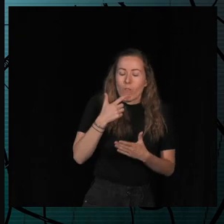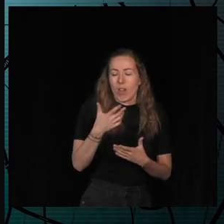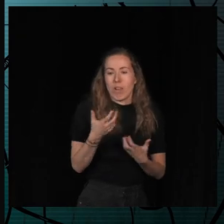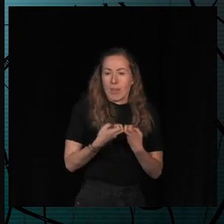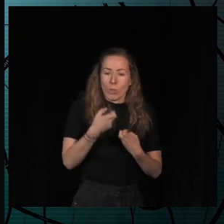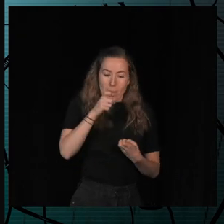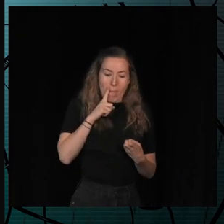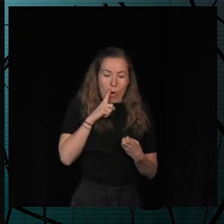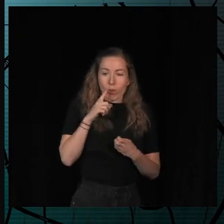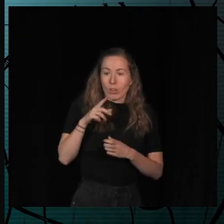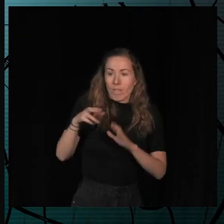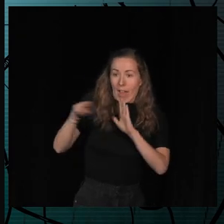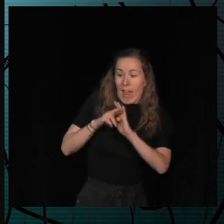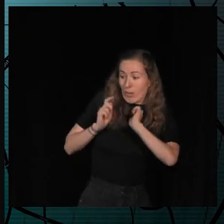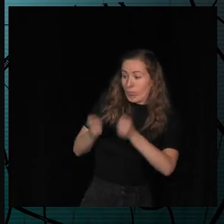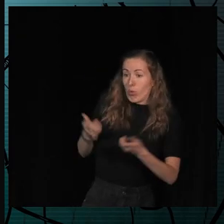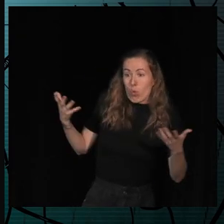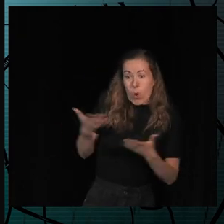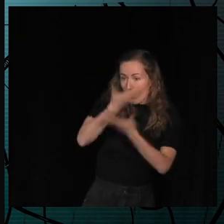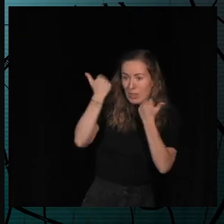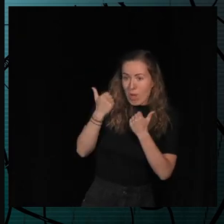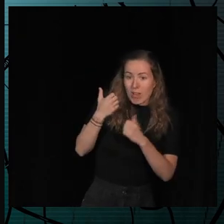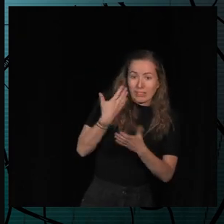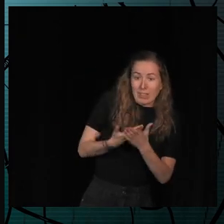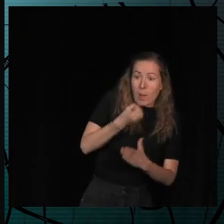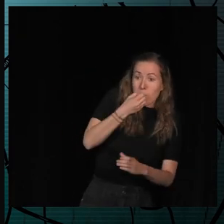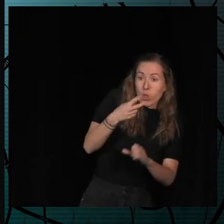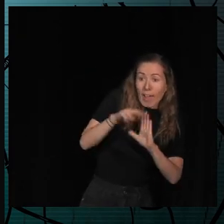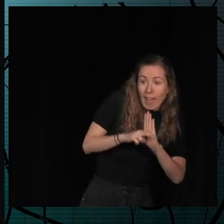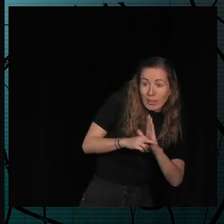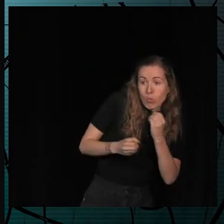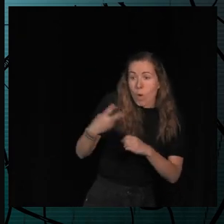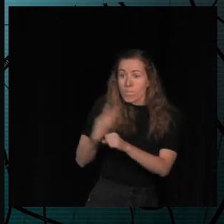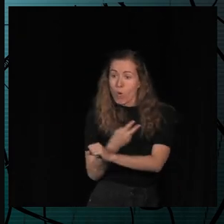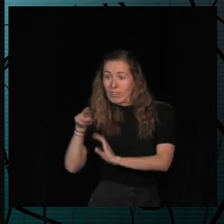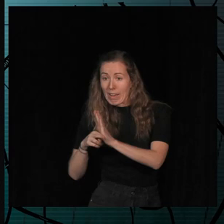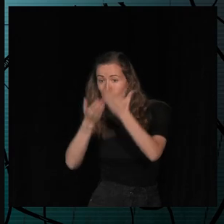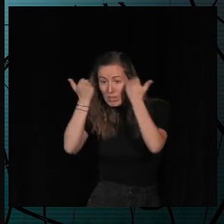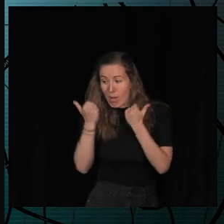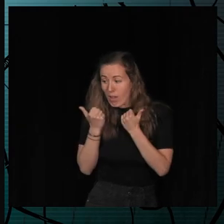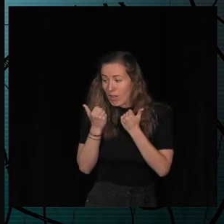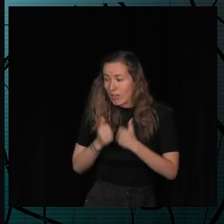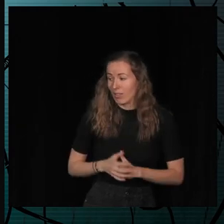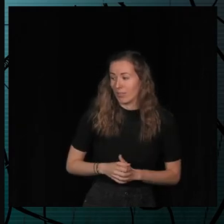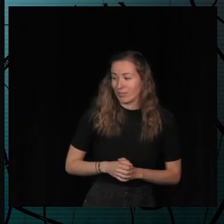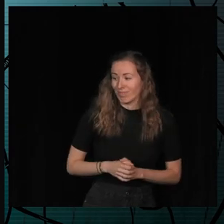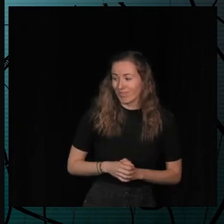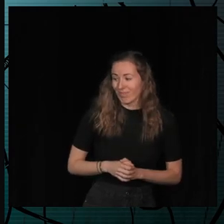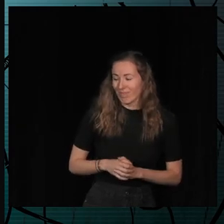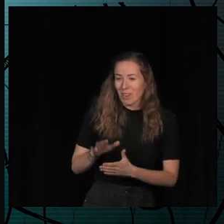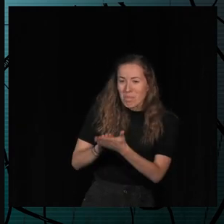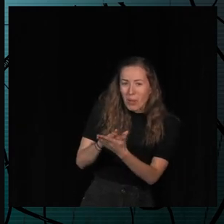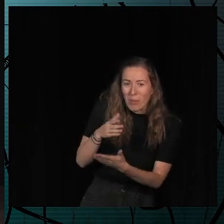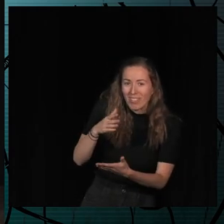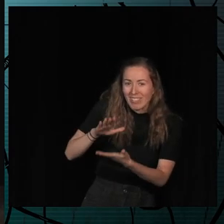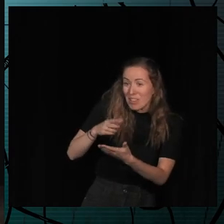parce que nous-même on n' pas été confronté à ça qu'on ne sait pas ce qu' a une bonne règle ou une mauvaise règle et ben en fait on